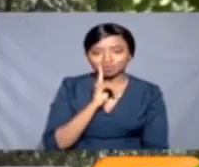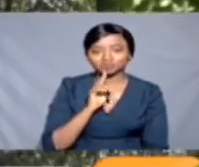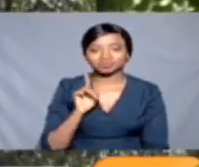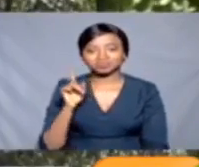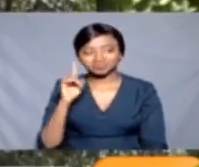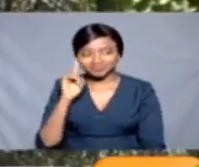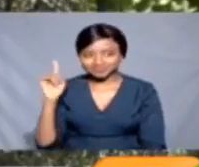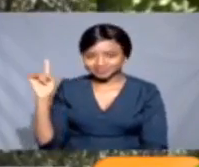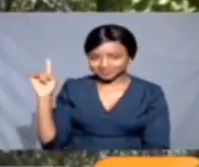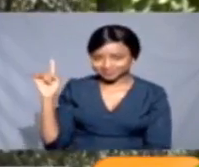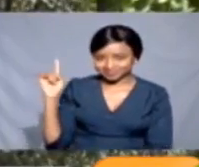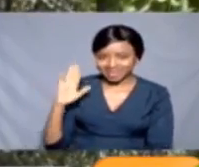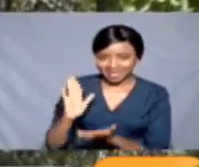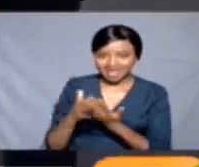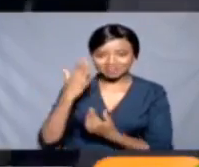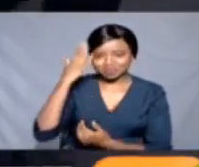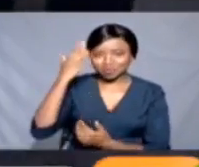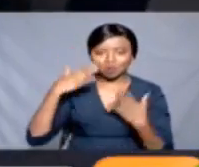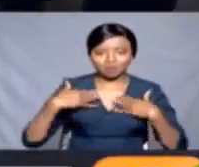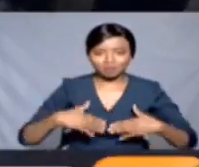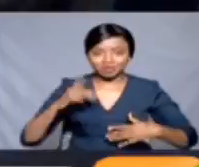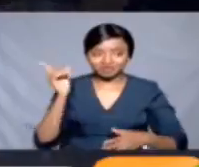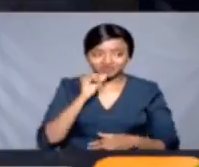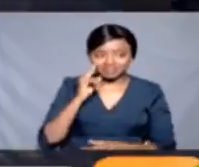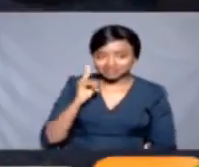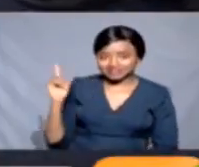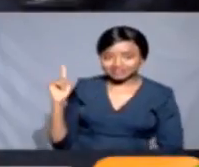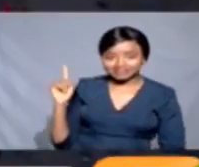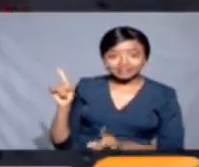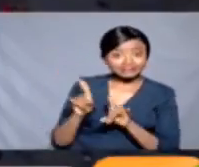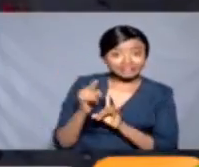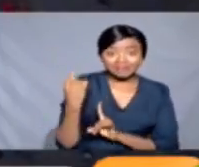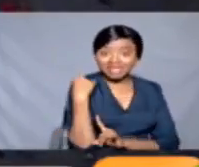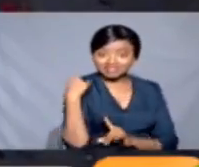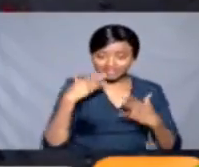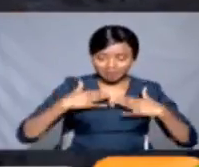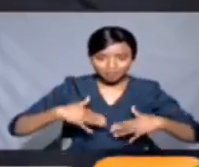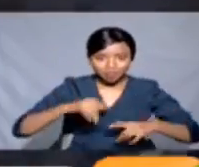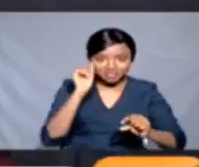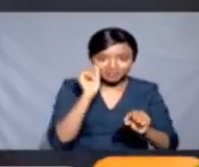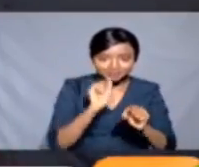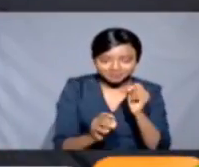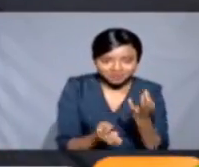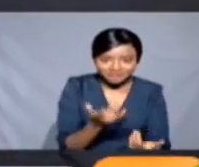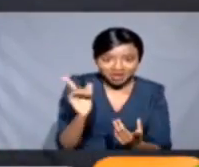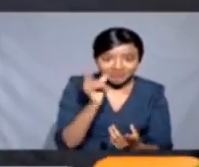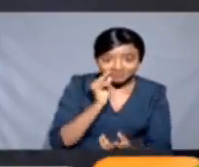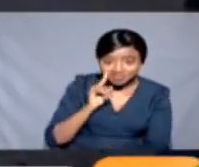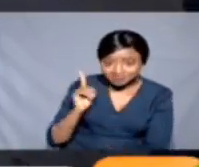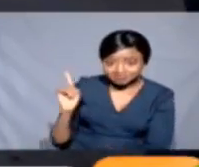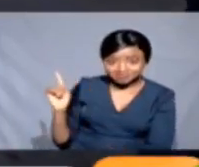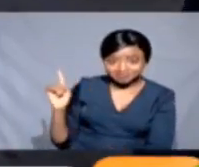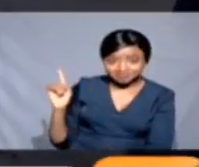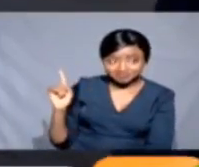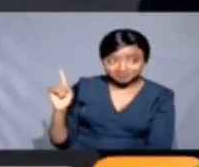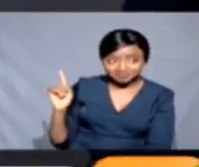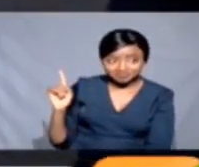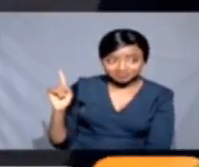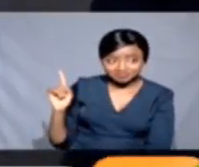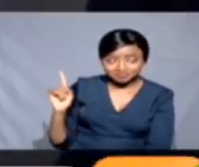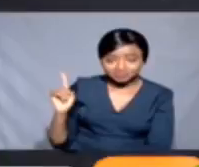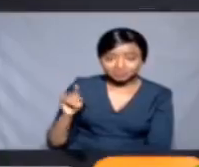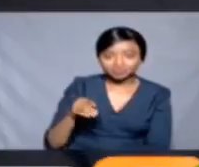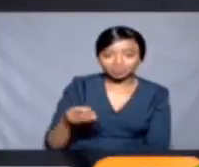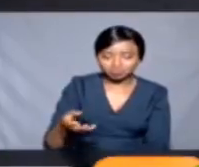ile inakuishia. Na hapa. Hii ni mwili ile imechomwa tayari jana. Naona sasa hii ndio vitu ile inagotwa, hii ndio sasa